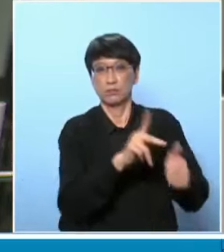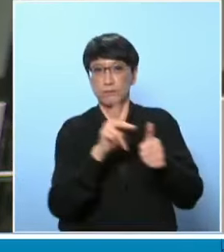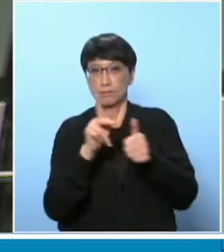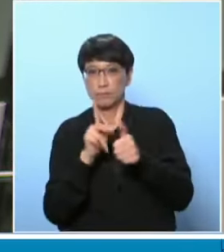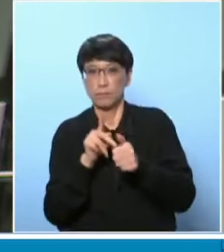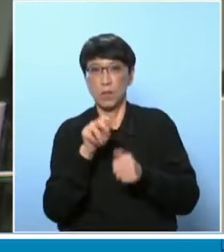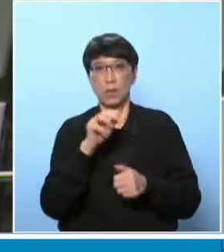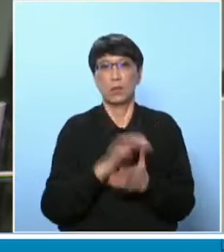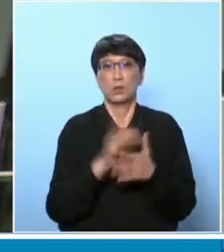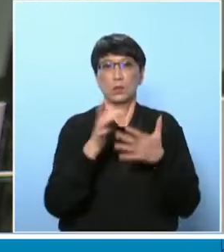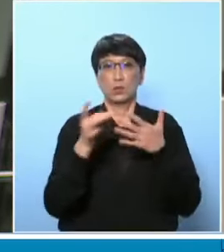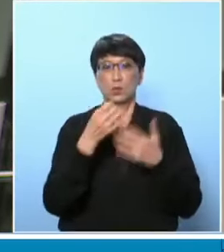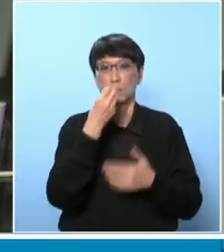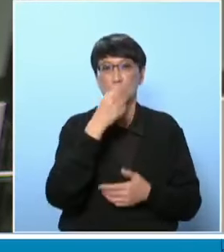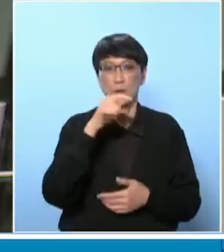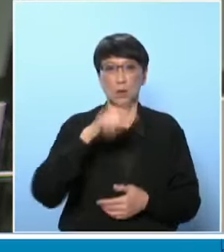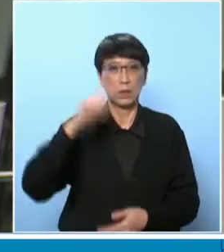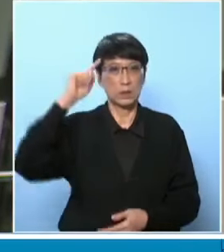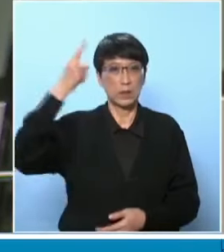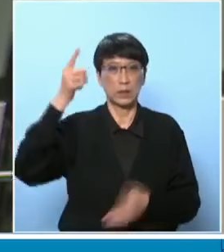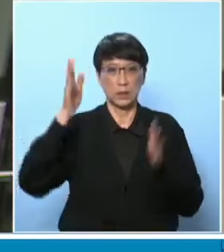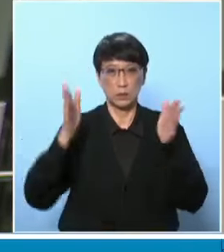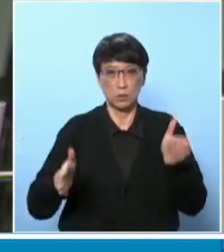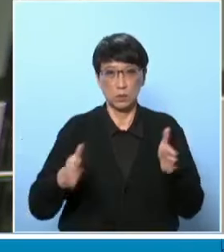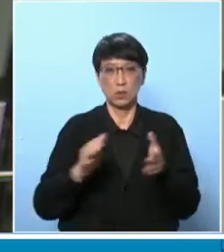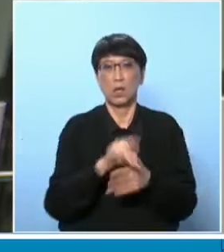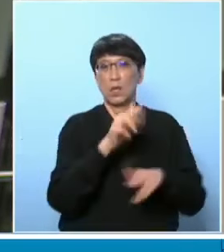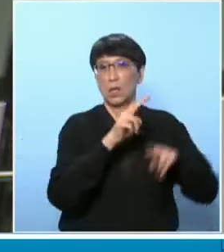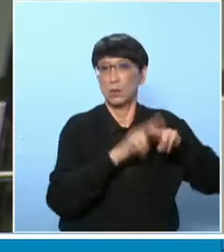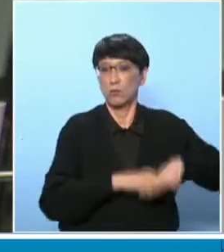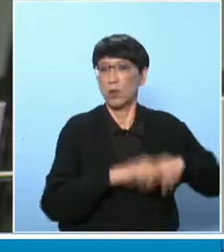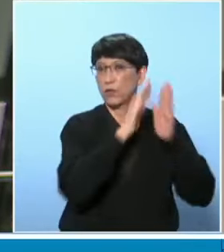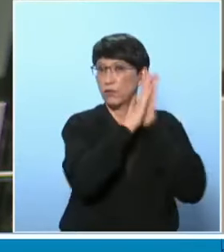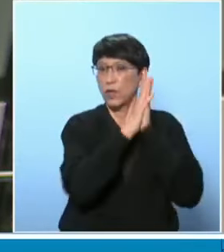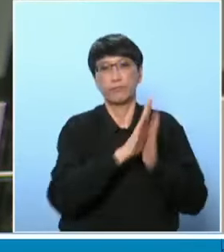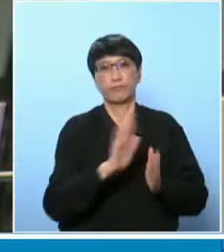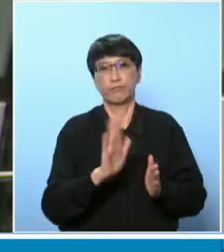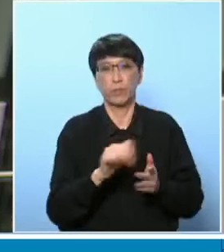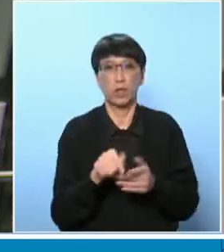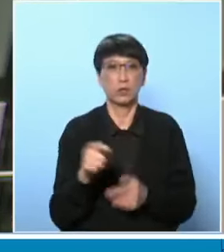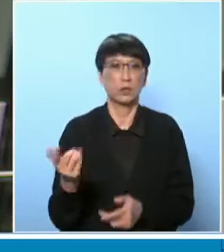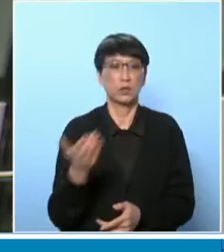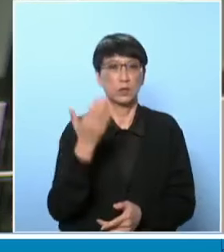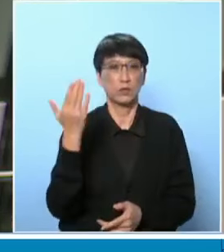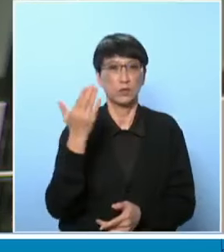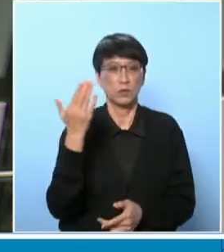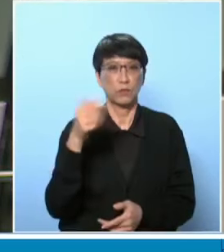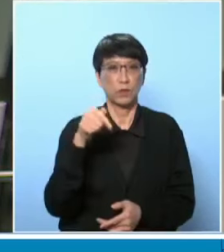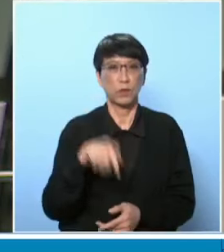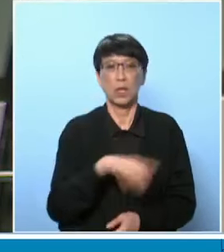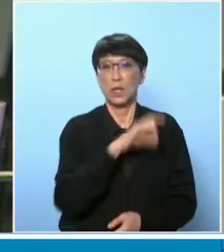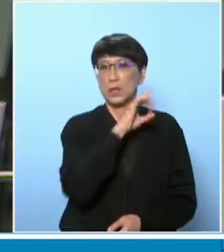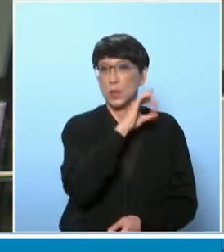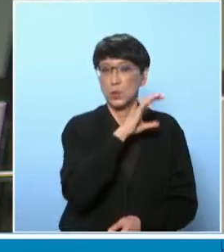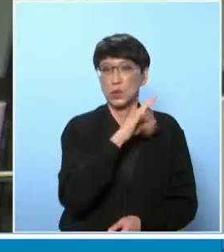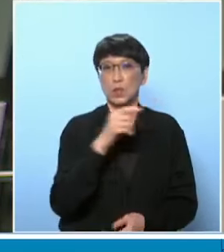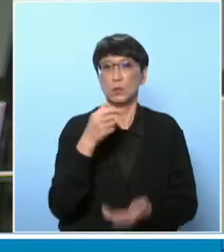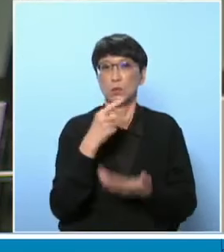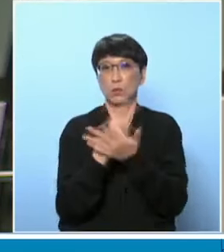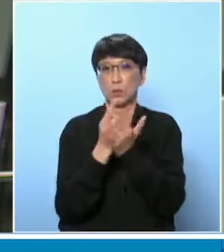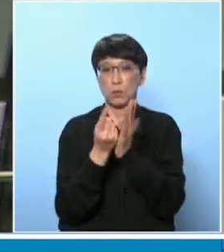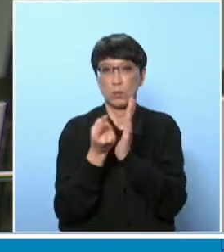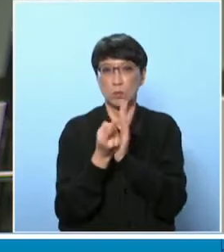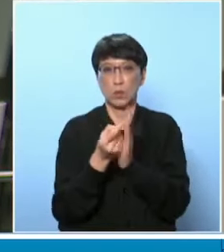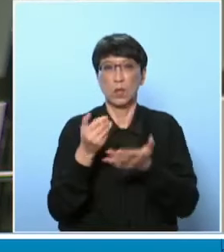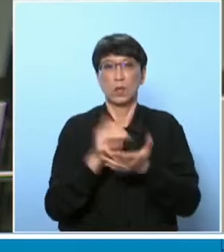選擇來香港即日遊，而且不遊宿的。這些旅遊風氣無疑對香港的酒店業和零售業